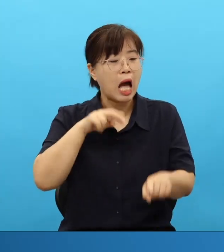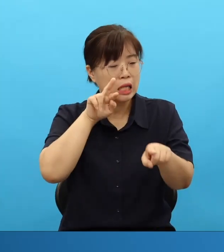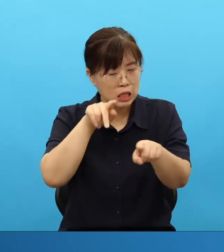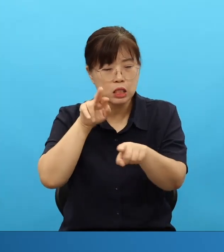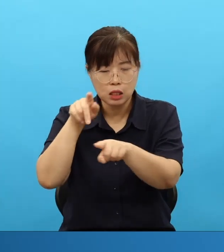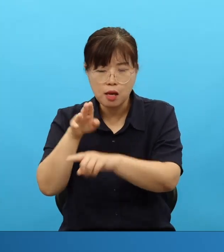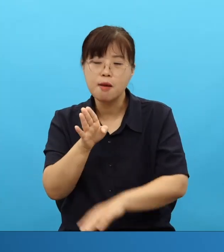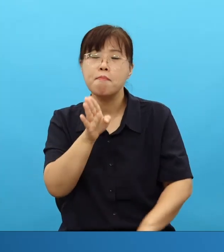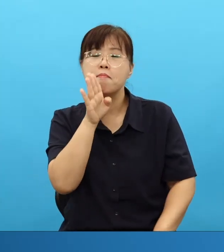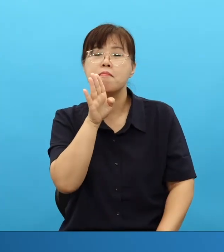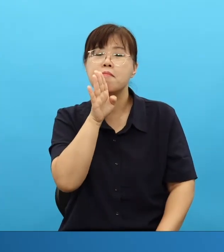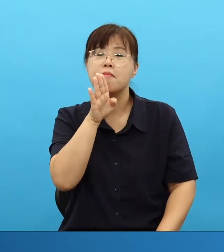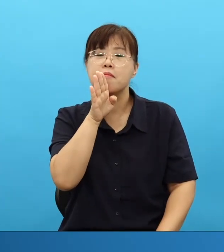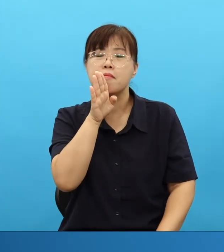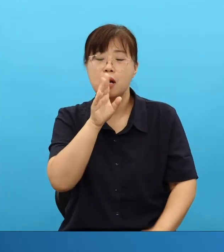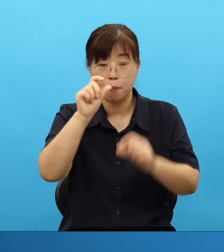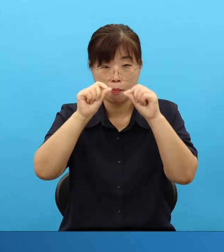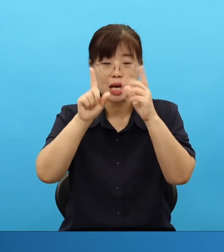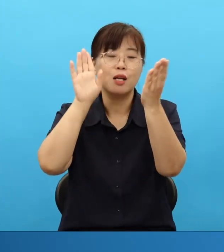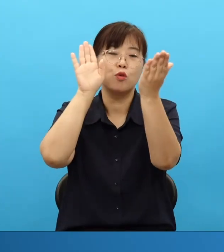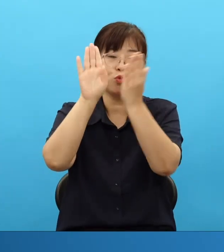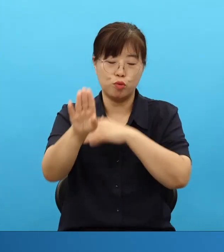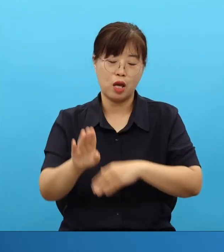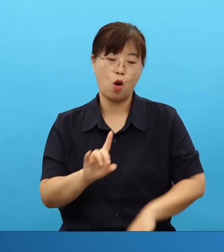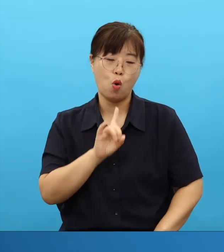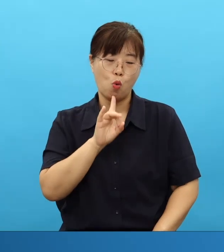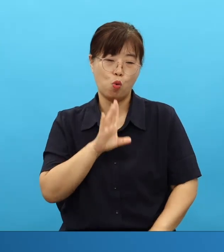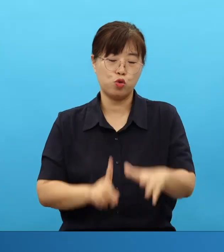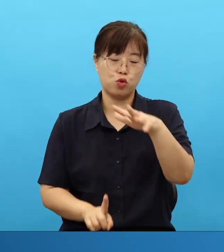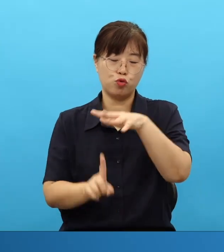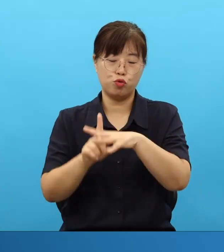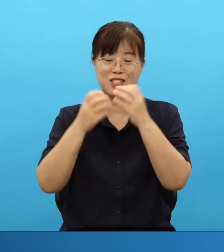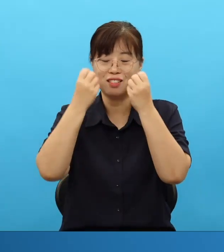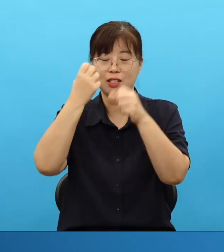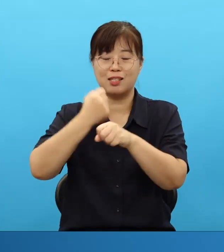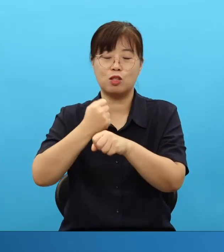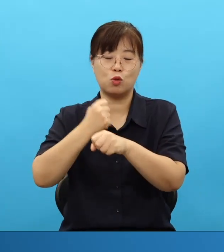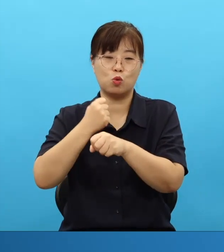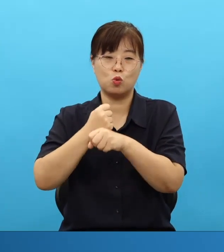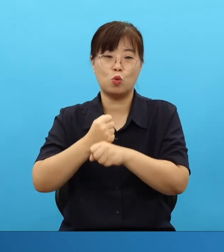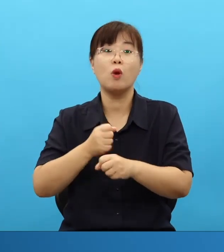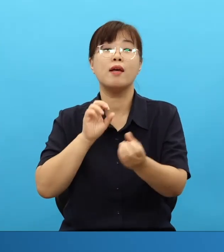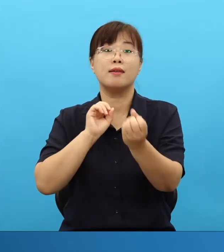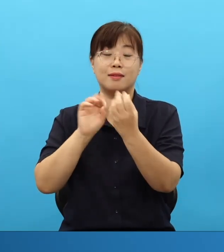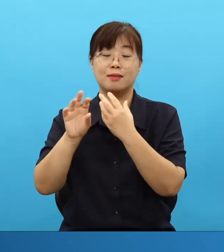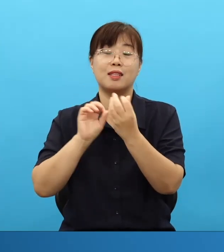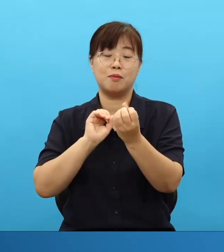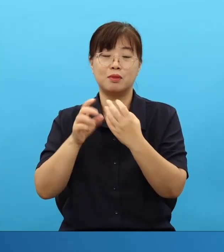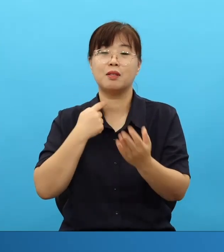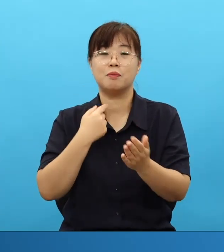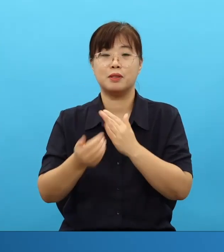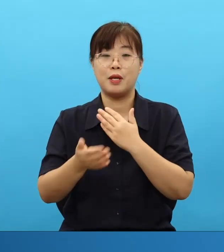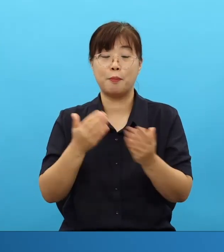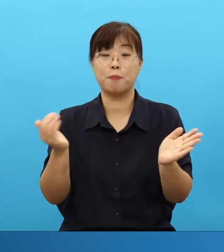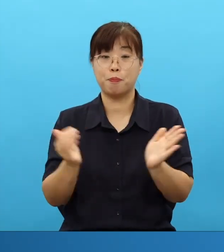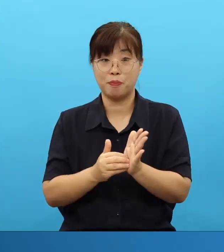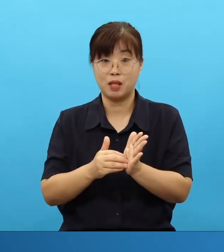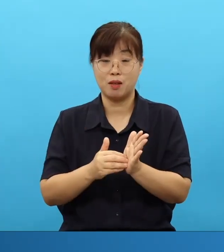겁니다 돼요 안 는요 못 누리는 거죠 와도